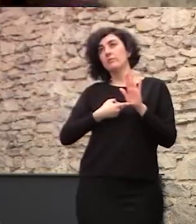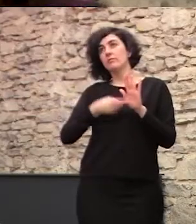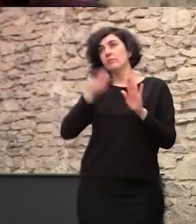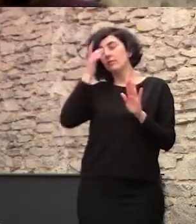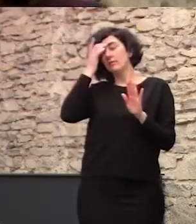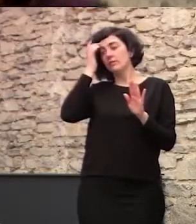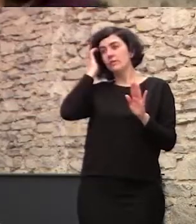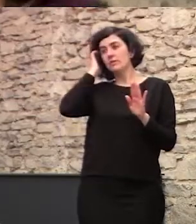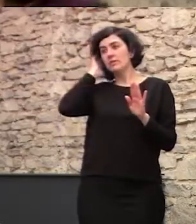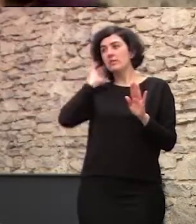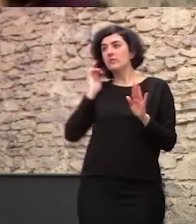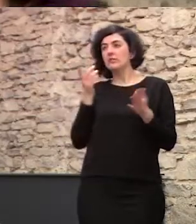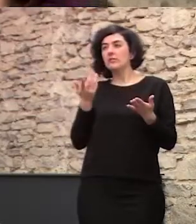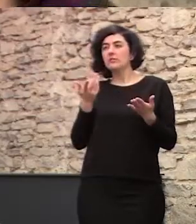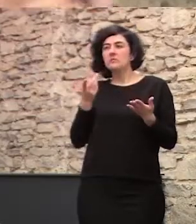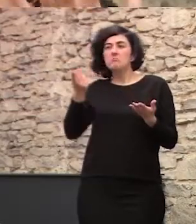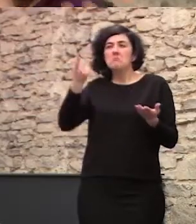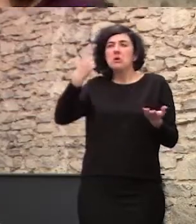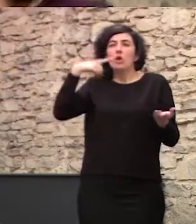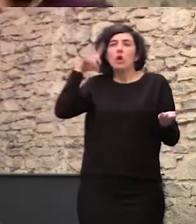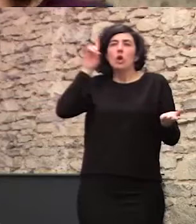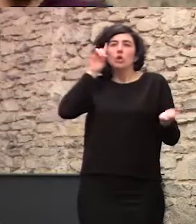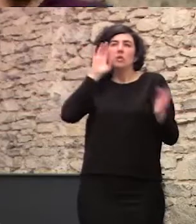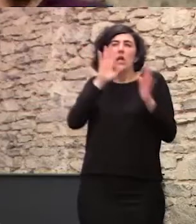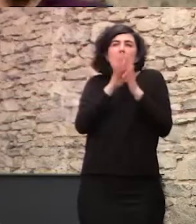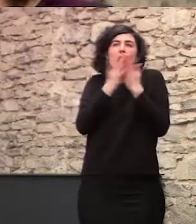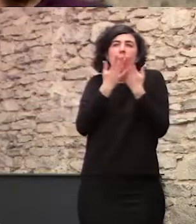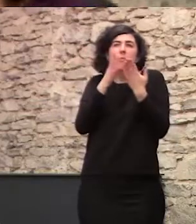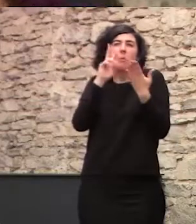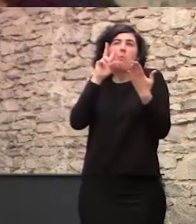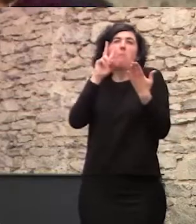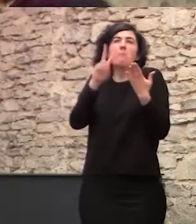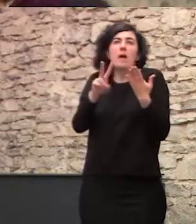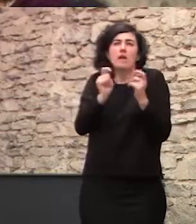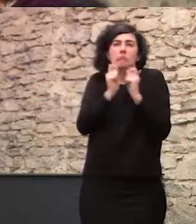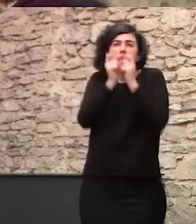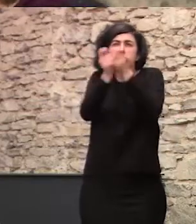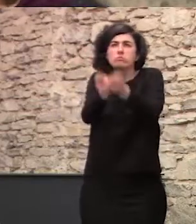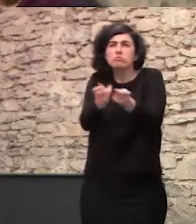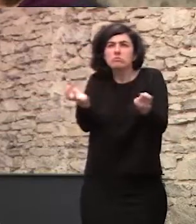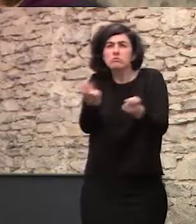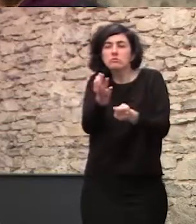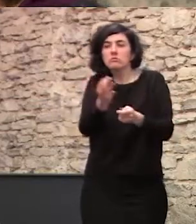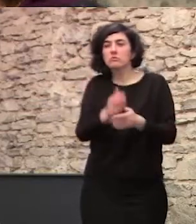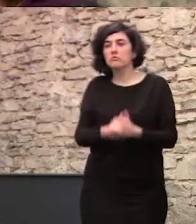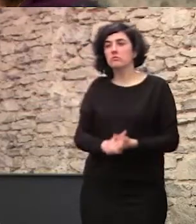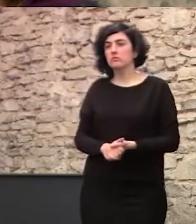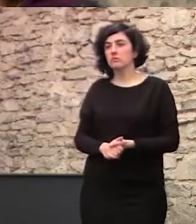dakigu zen zuheritzen dizuen zuei. Zen zuheritzen dizuen.